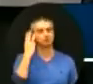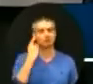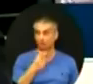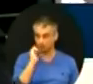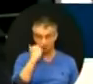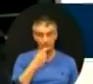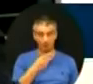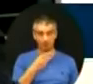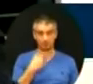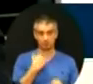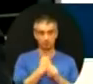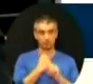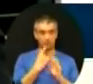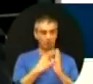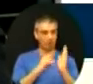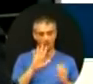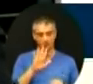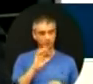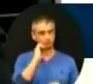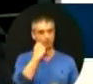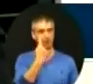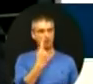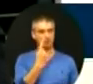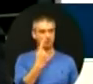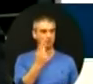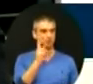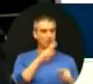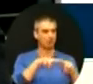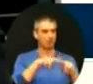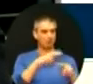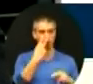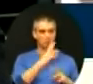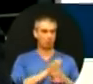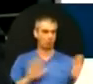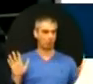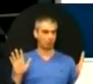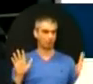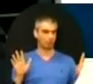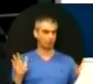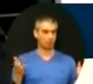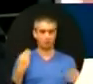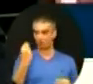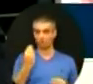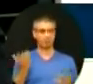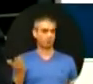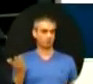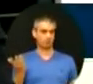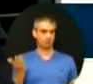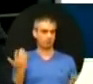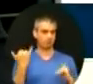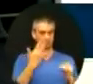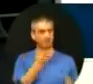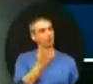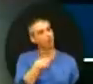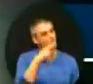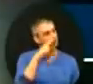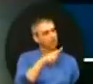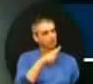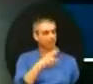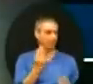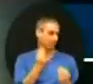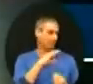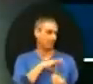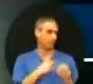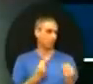דרך אגב, נחוקק 5, מחר יהיה 1, מחר, ואחרי שיומיים כלום, ובכלל לא עוד מעט, בכלל לא נביא אותם. שלי, אולי כדאי להסתכל על חצי